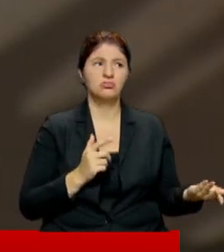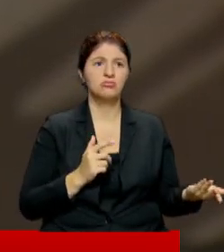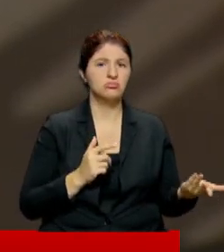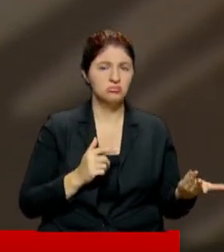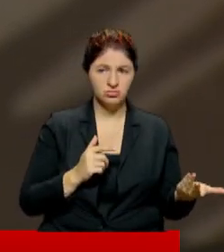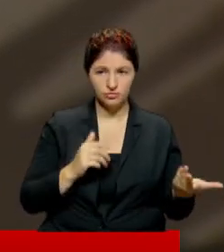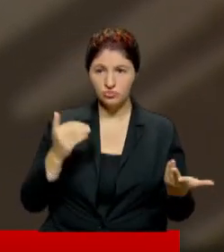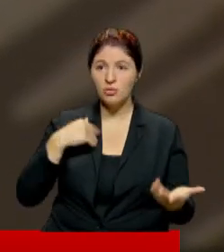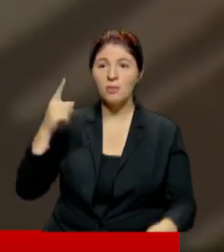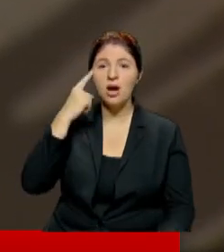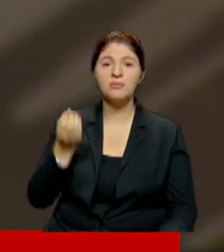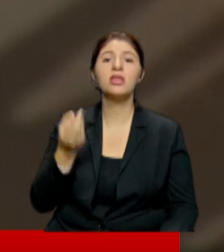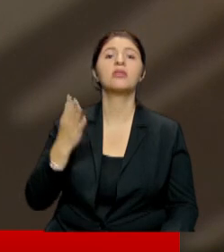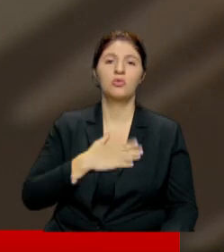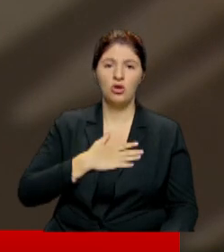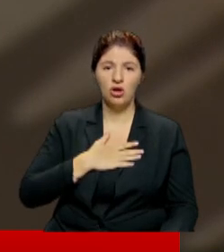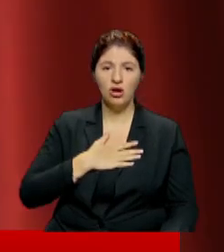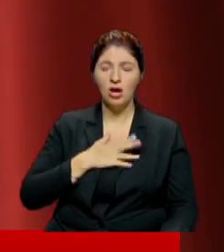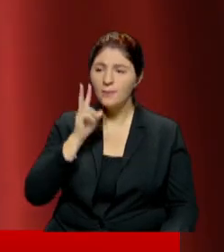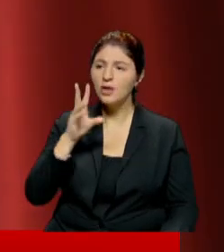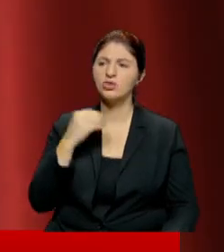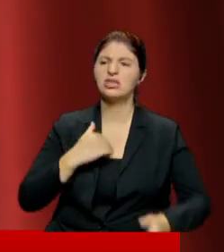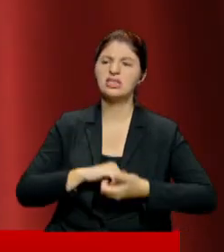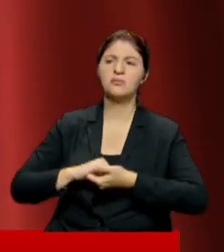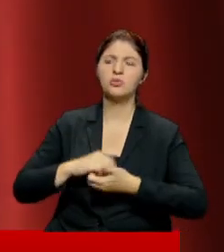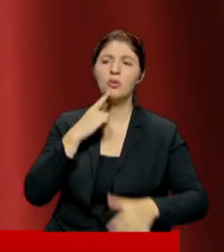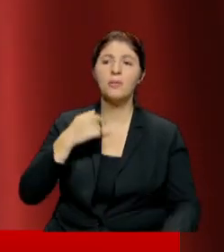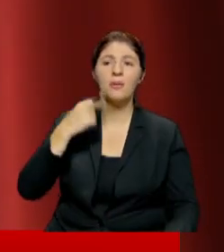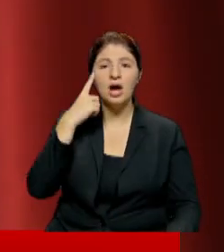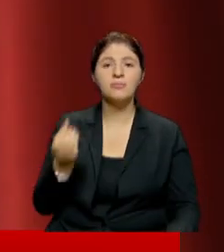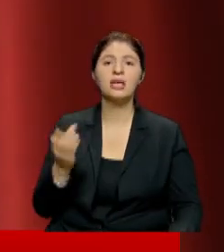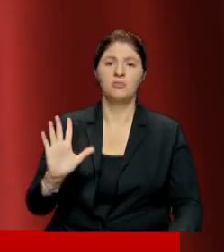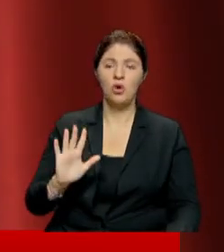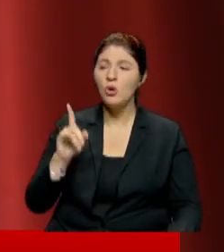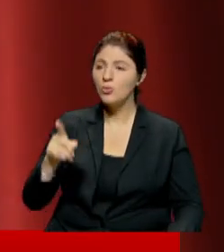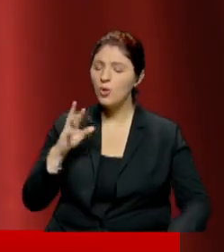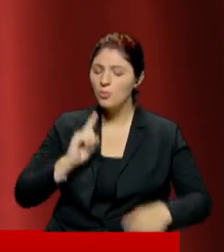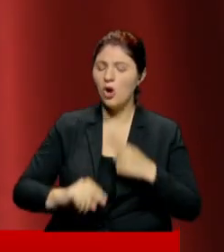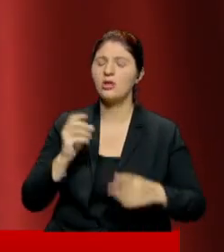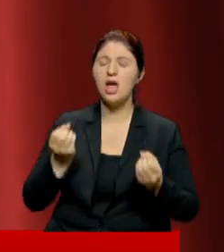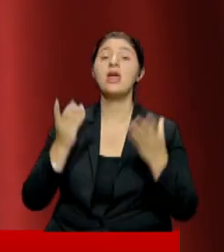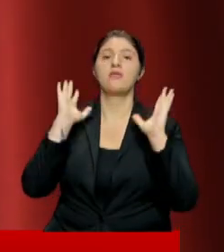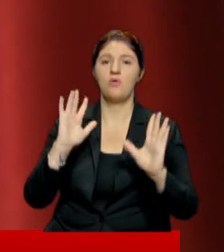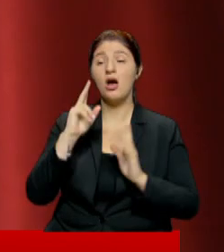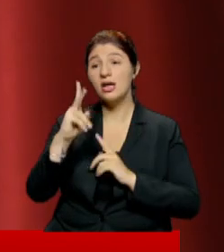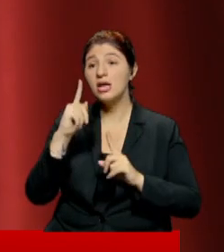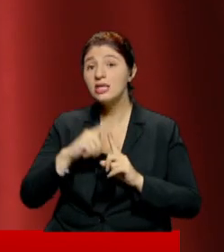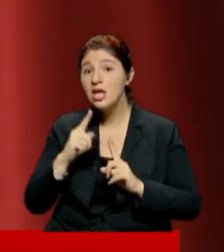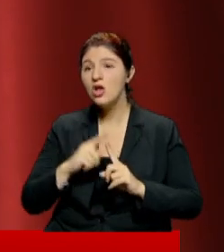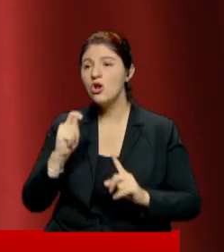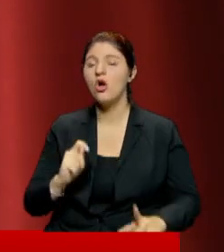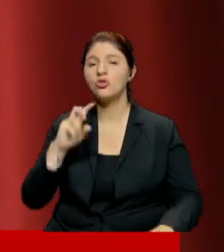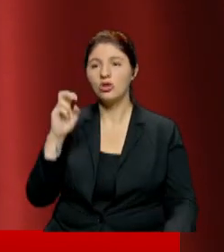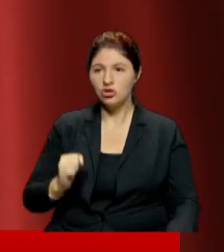buna Benim aklım ermiyor bakın çok samimi su Benim aklım ermiyor bu politikaları ermiyor ha 2 trilyon